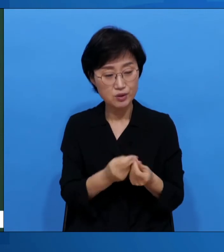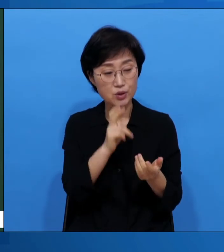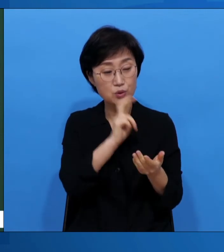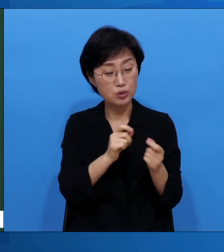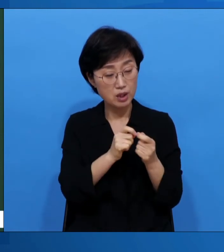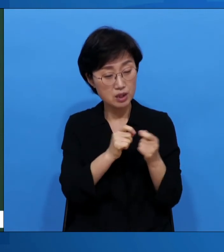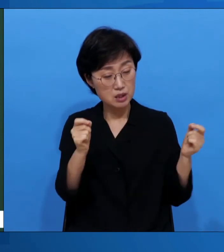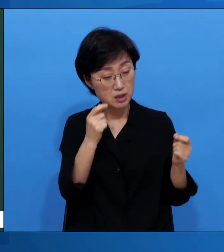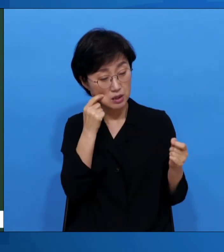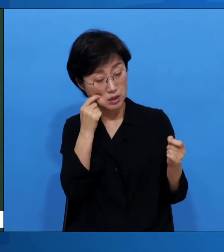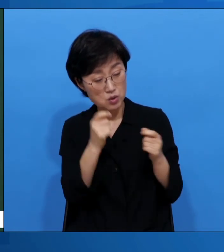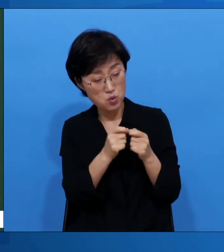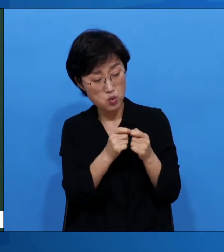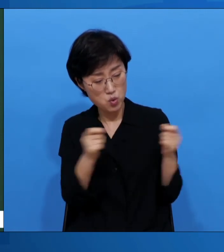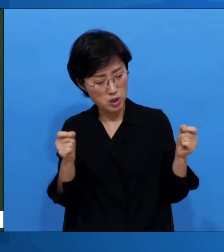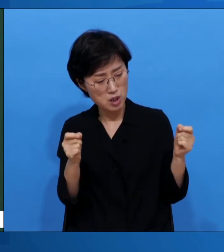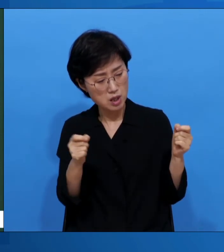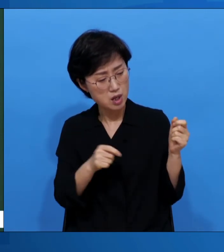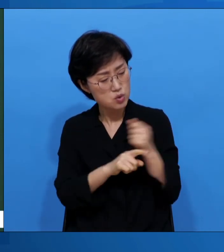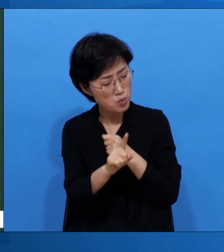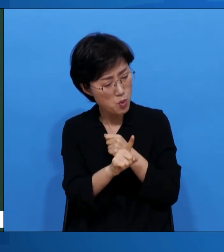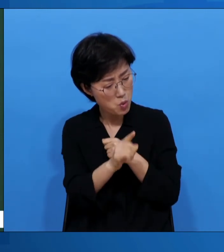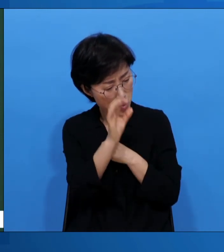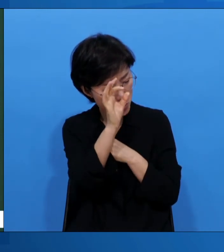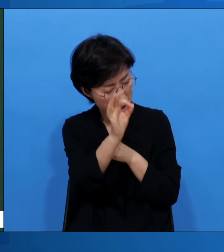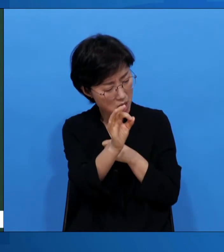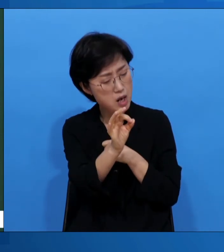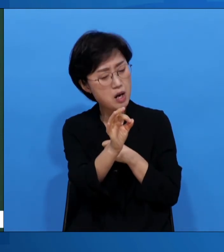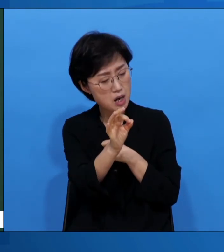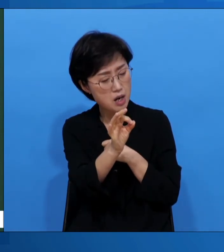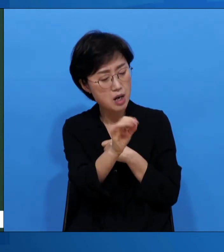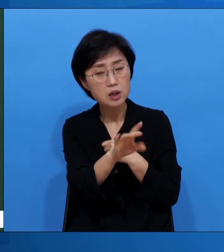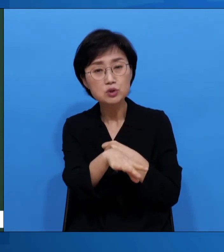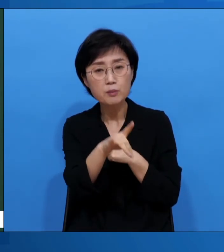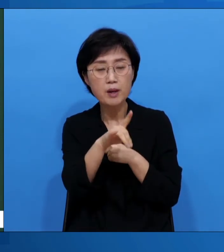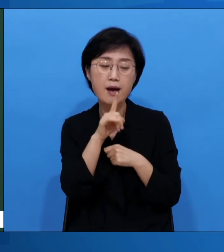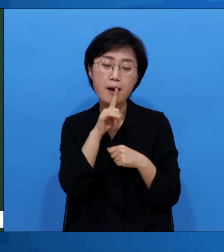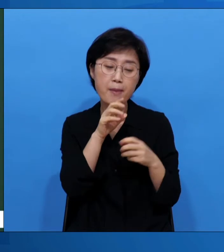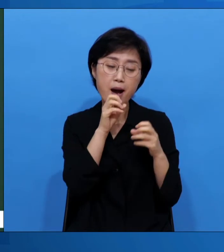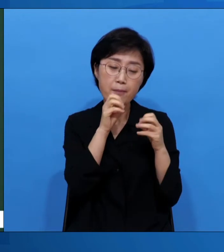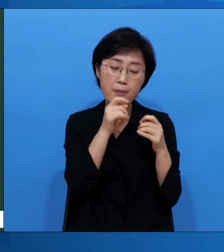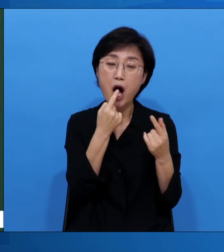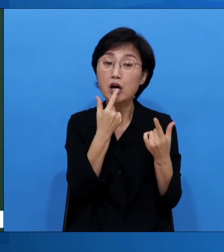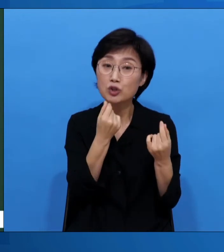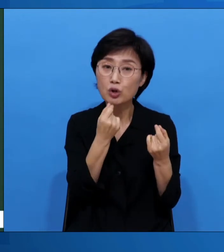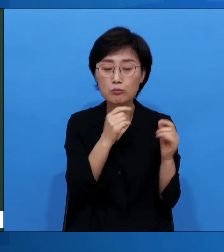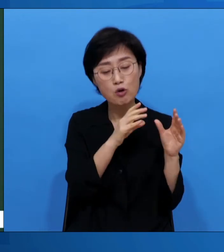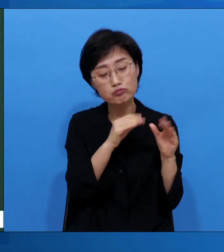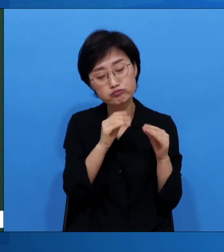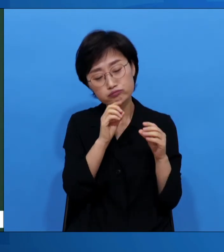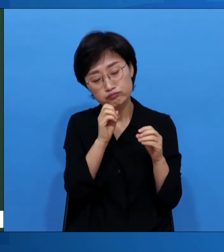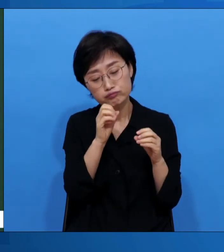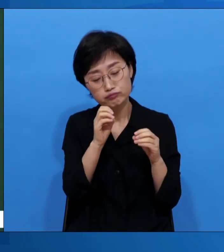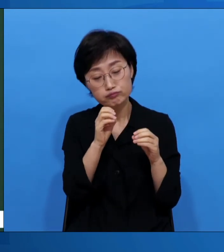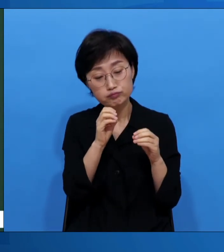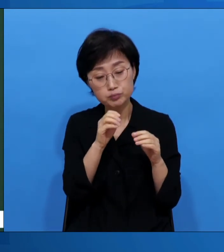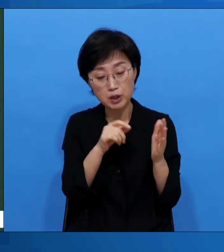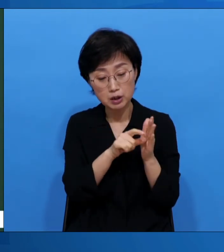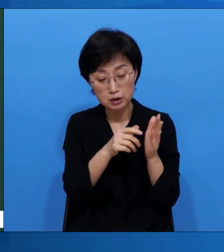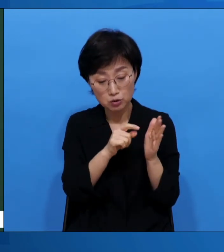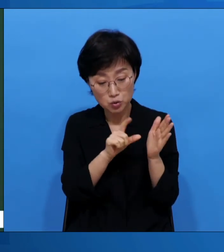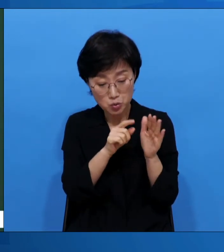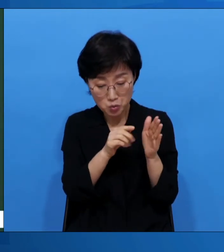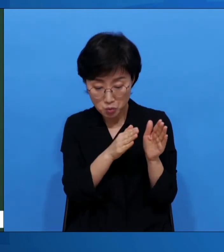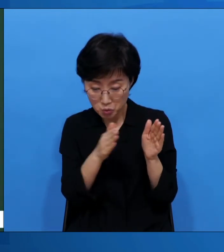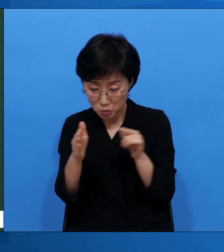있어요. 많이 불려지는 이런 곡들이 특징이 있습니다. 얘기하듯이 다정다정하게 나가다가 후렴에는 완전 다른 스타일로